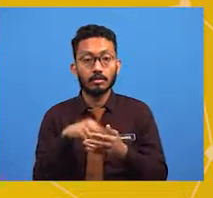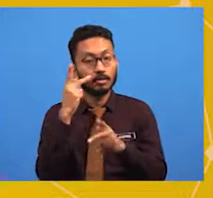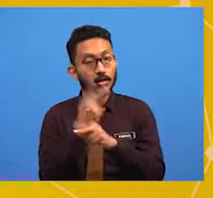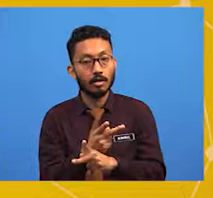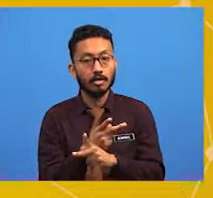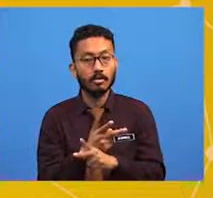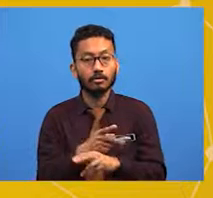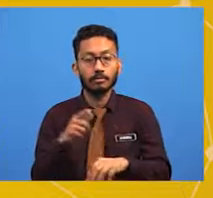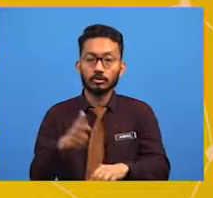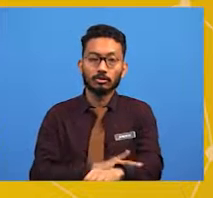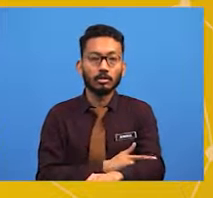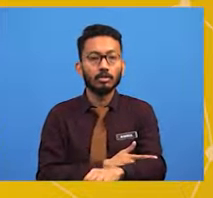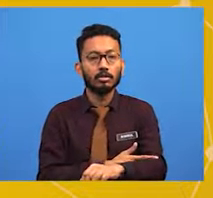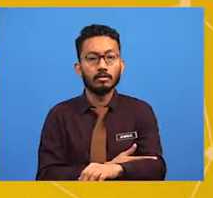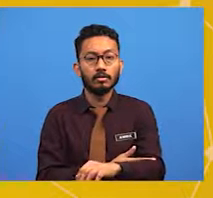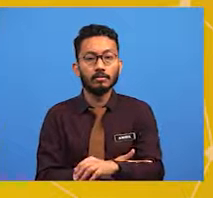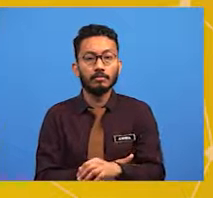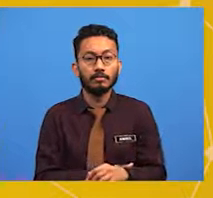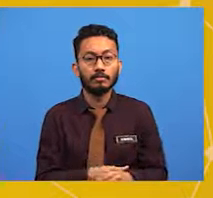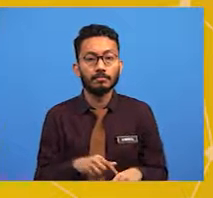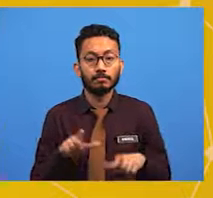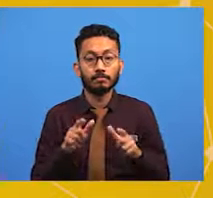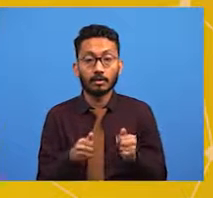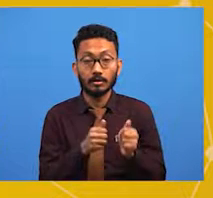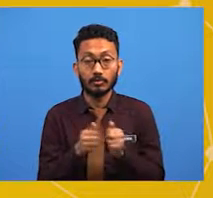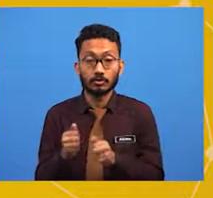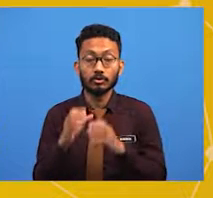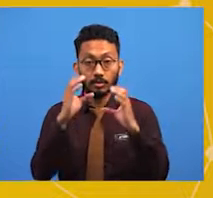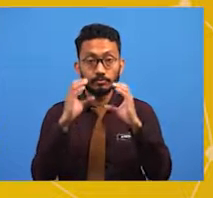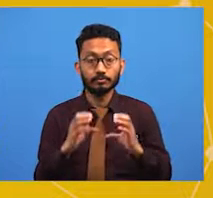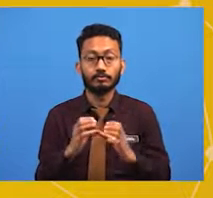sepanjang pelaksanaan atur cara.